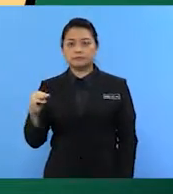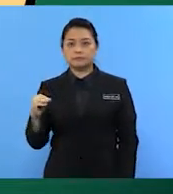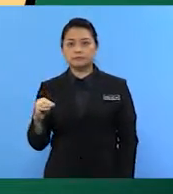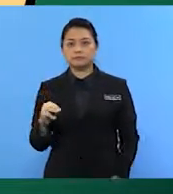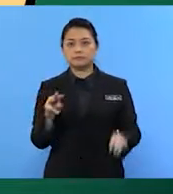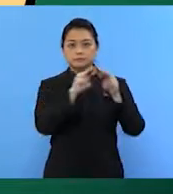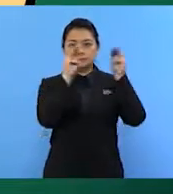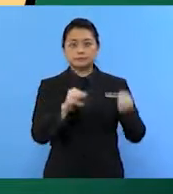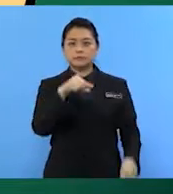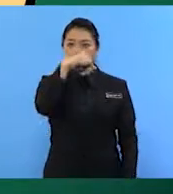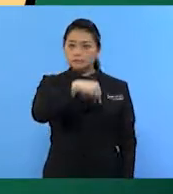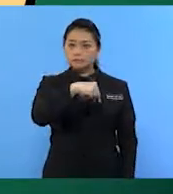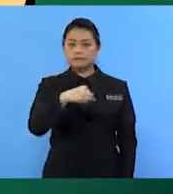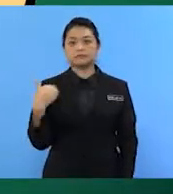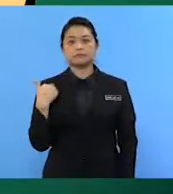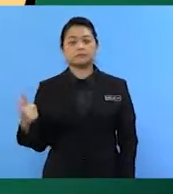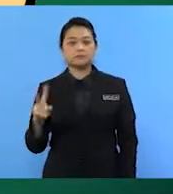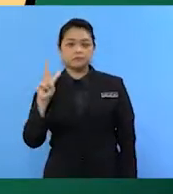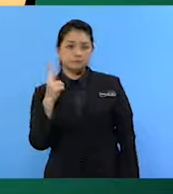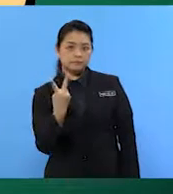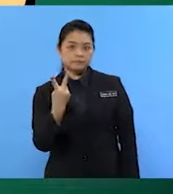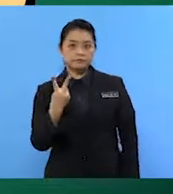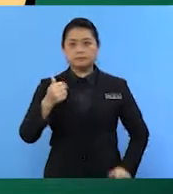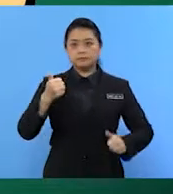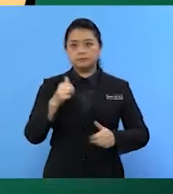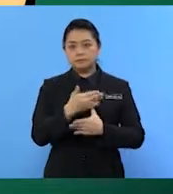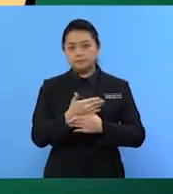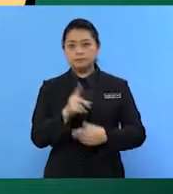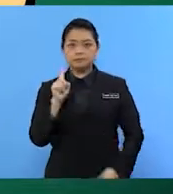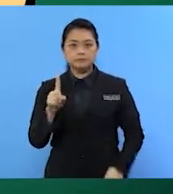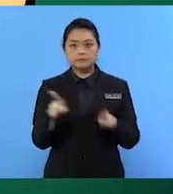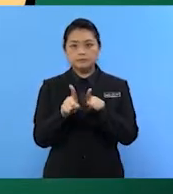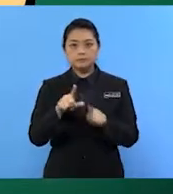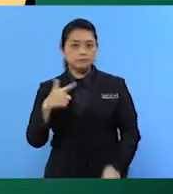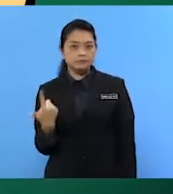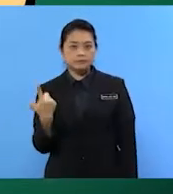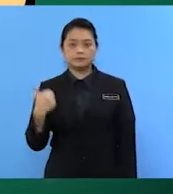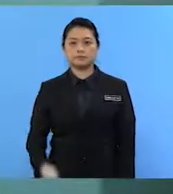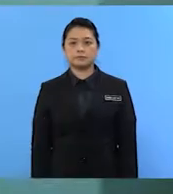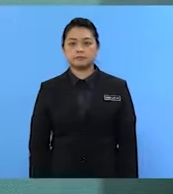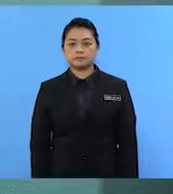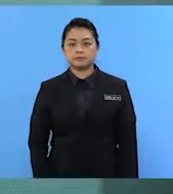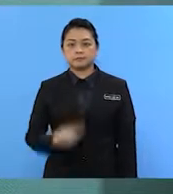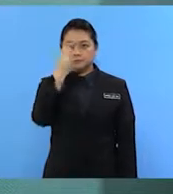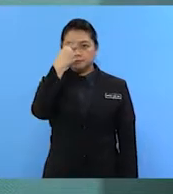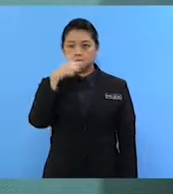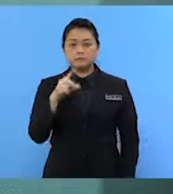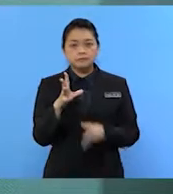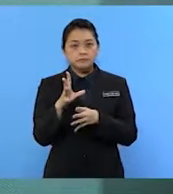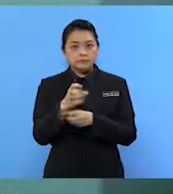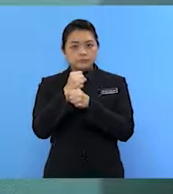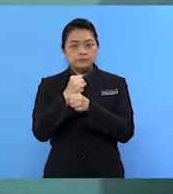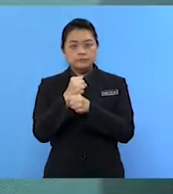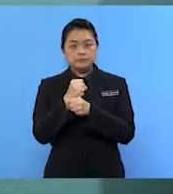matriks Q ialah songsangan antara satu sama lain. Untuk